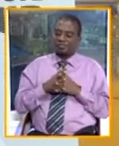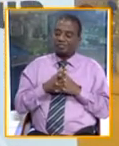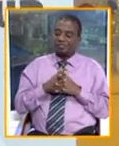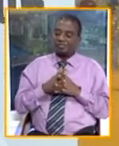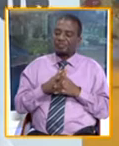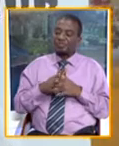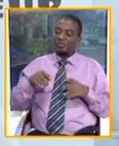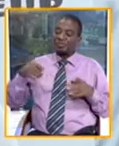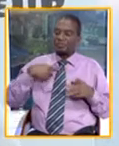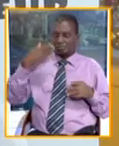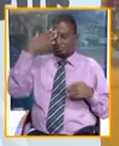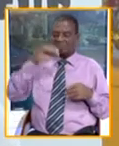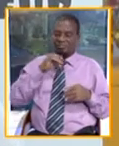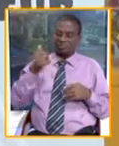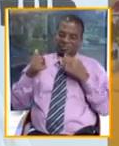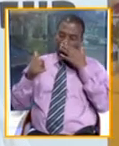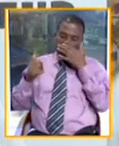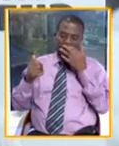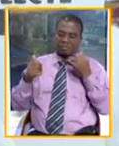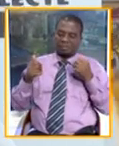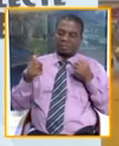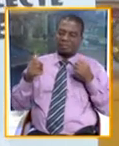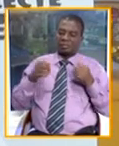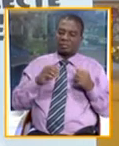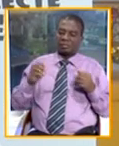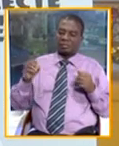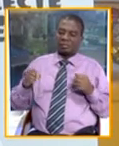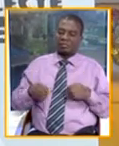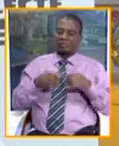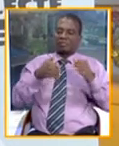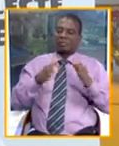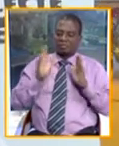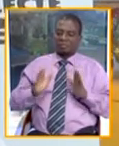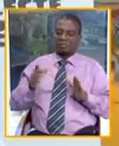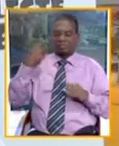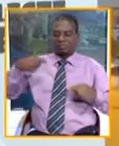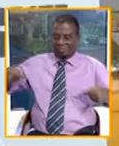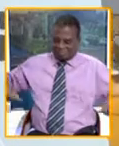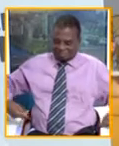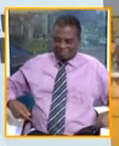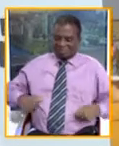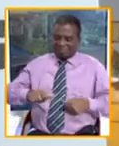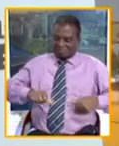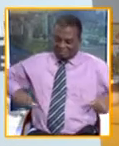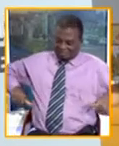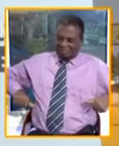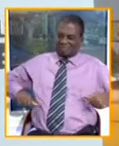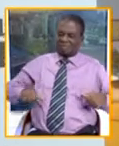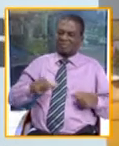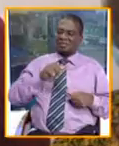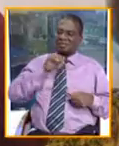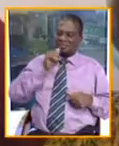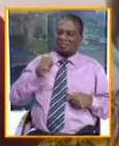Donc je ne sais pas. À moins qu'on trouve des donneurs pour faire la greffe. On n'a pas les moyens pour